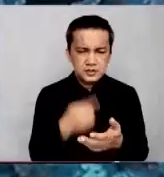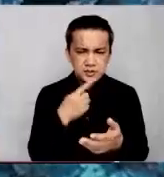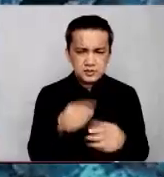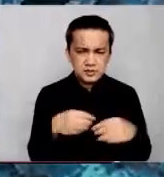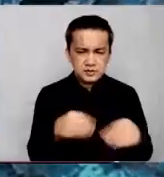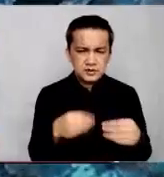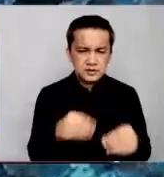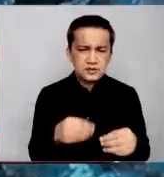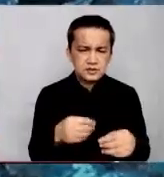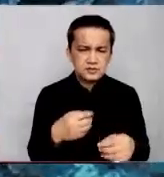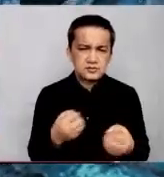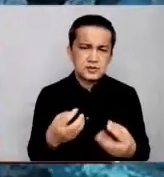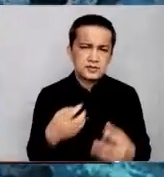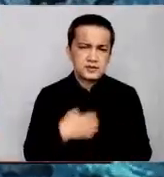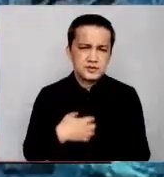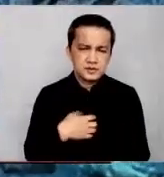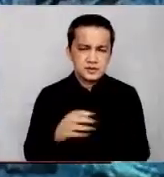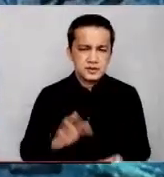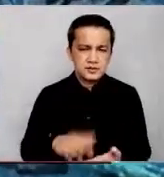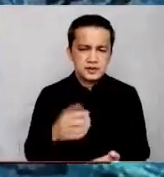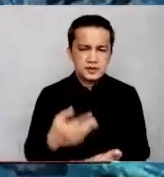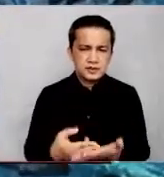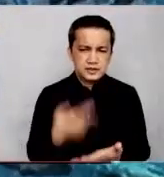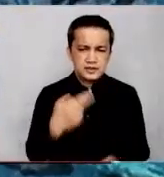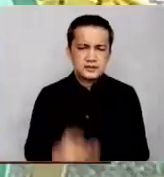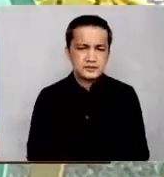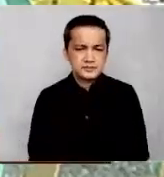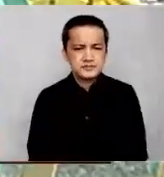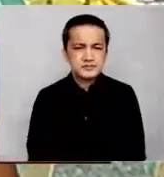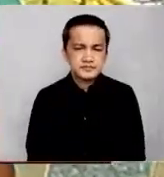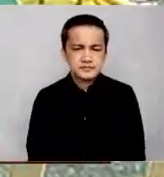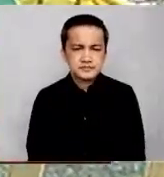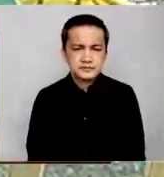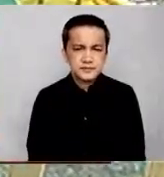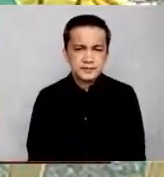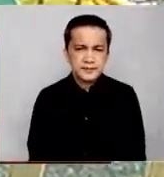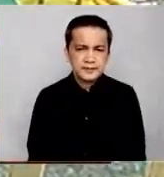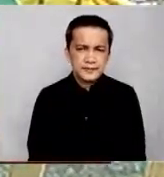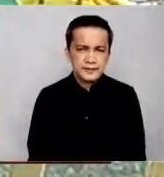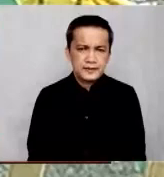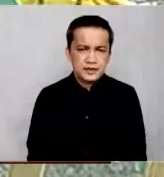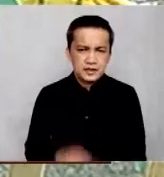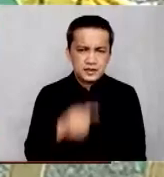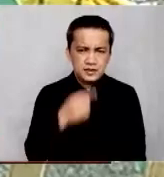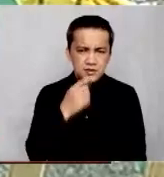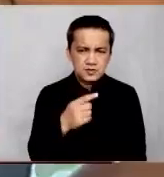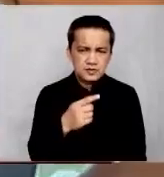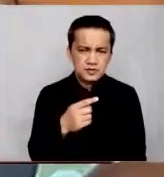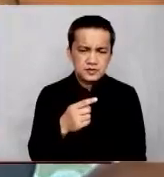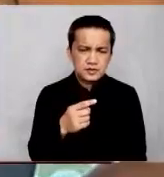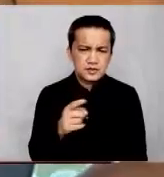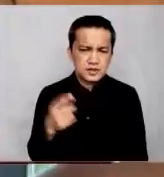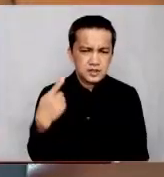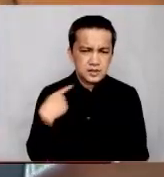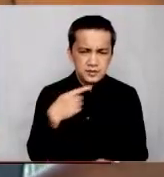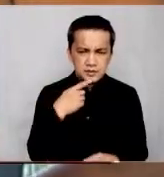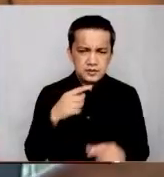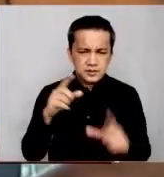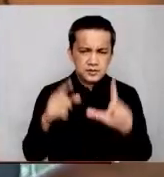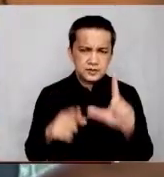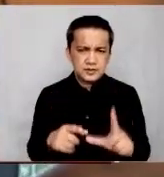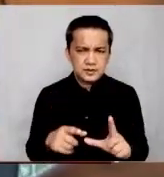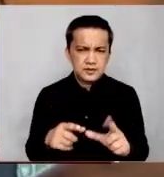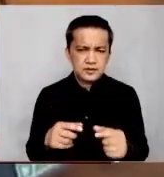inuulan ng reklamo sa mahal ng bigas. Mataas. Hindi gaya ng dati na mas mababa. Medyo matumal po eh.